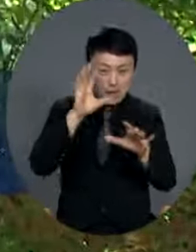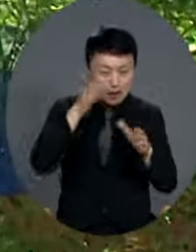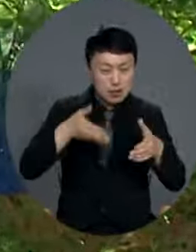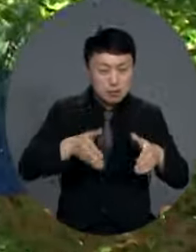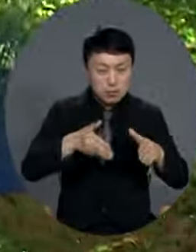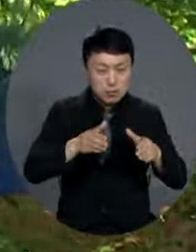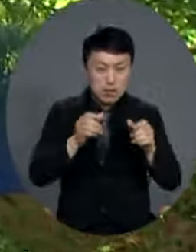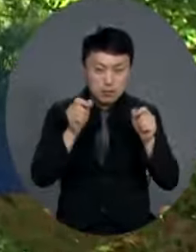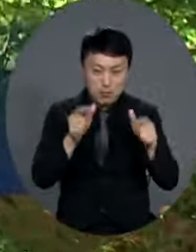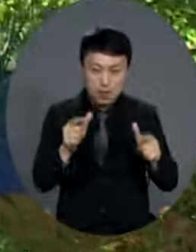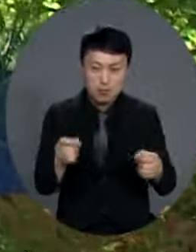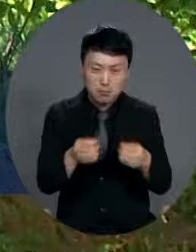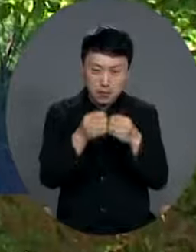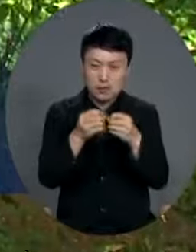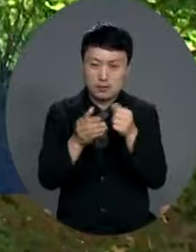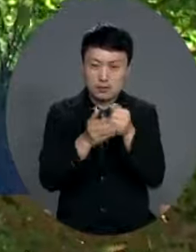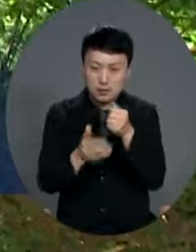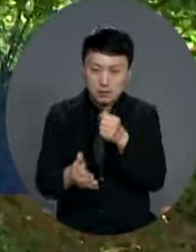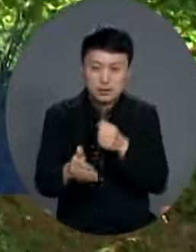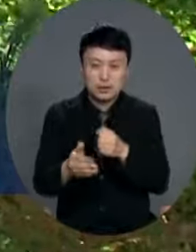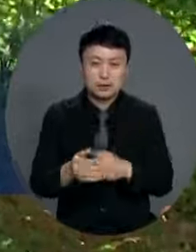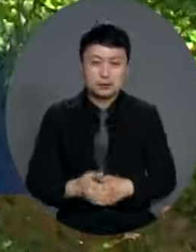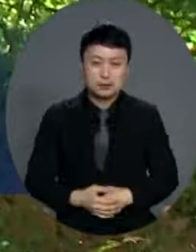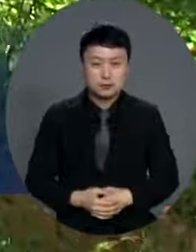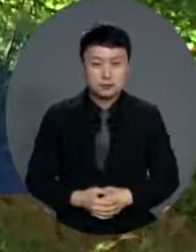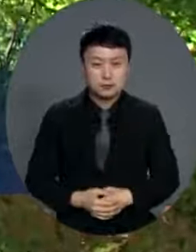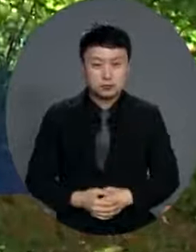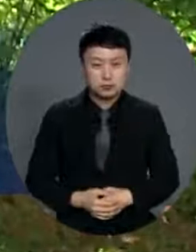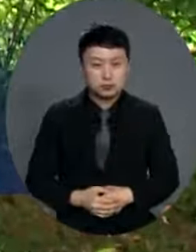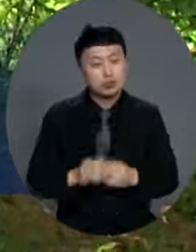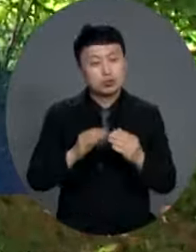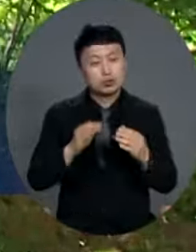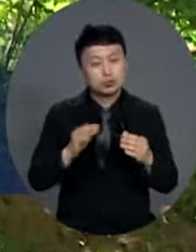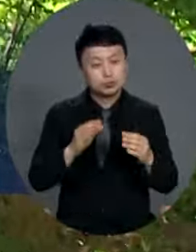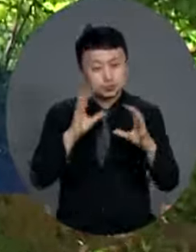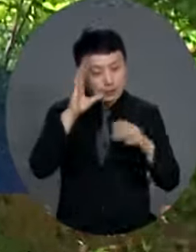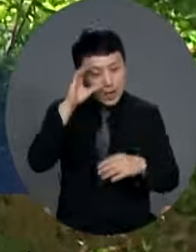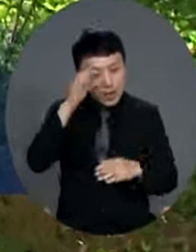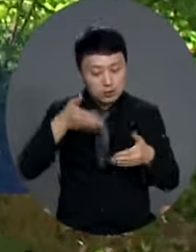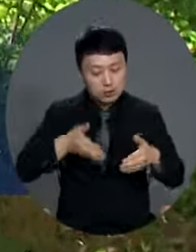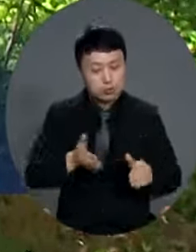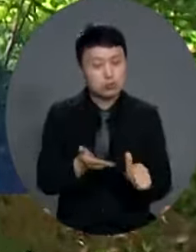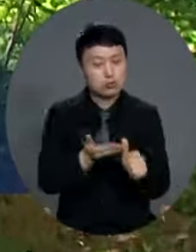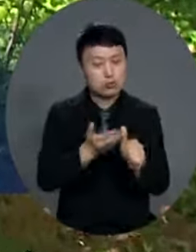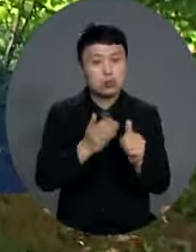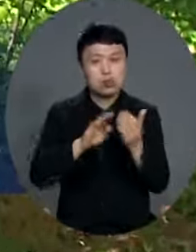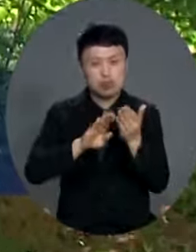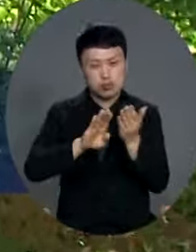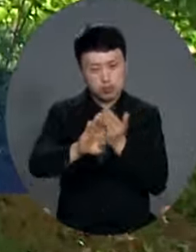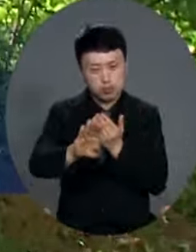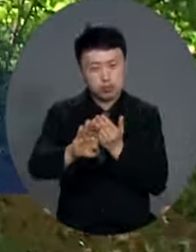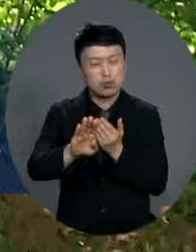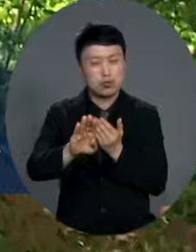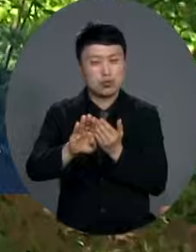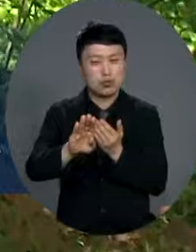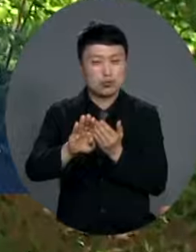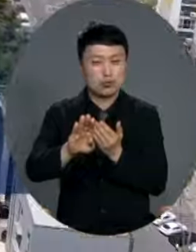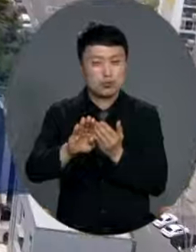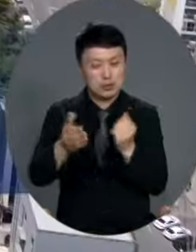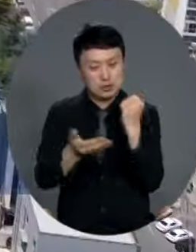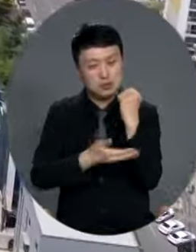부분은 저희들이 봤을 때 혹은 좀 진하게 하는 게 맞다 지나서 그런 부분에서 그래 이제